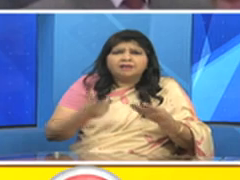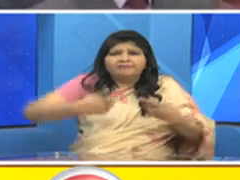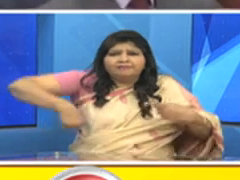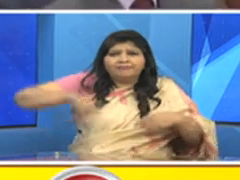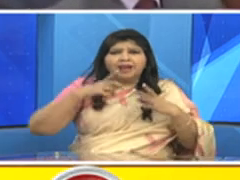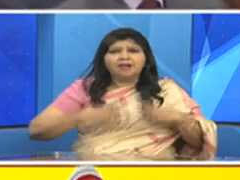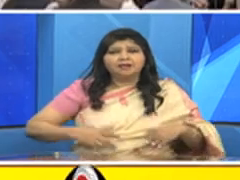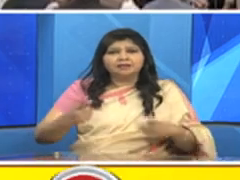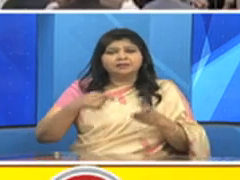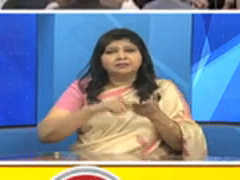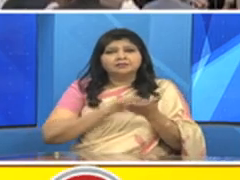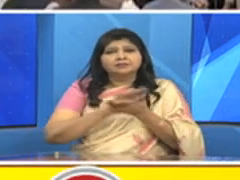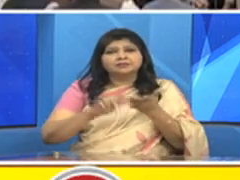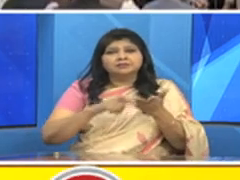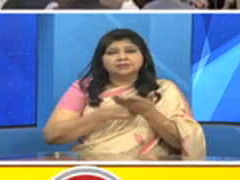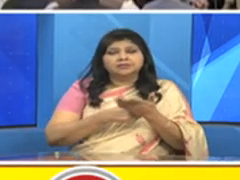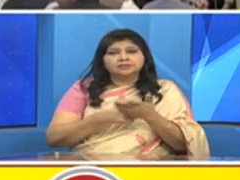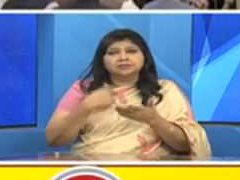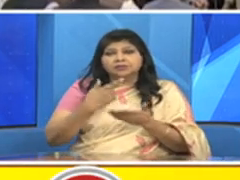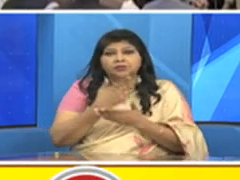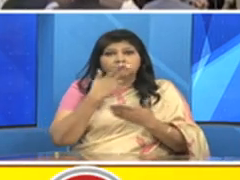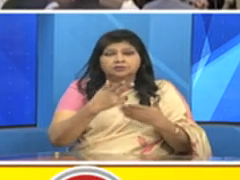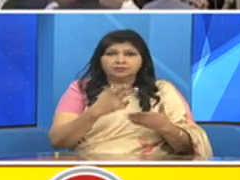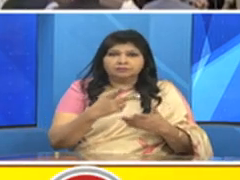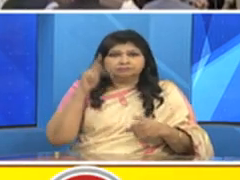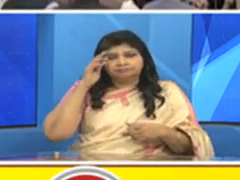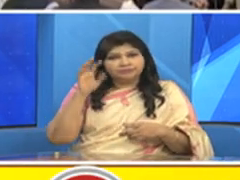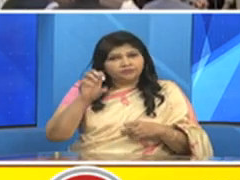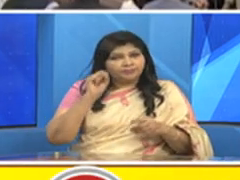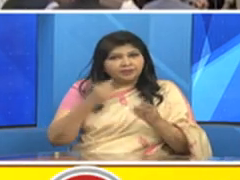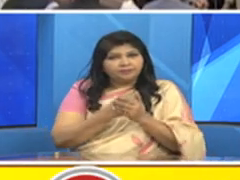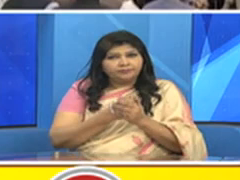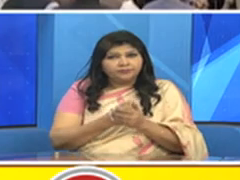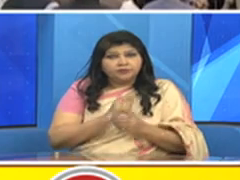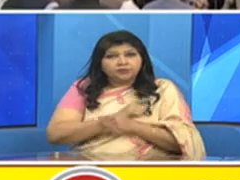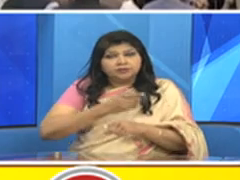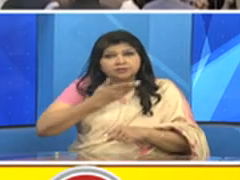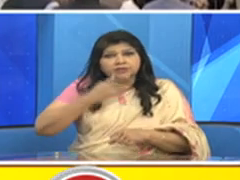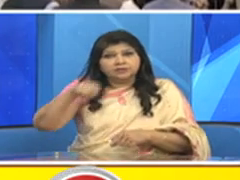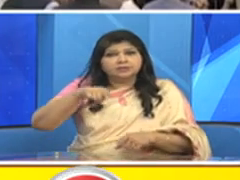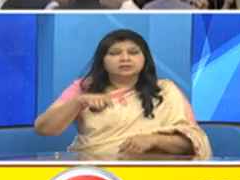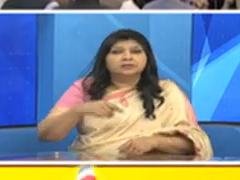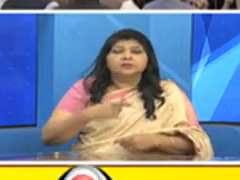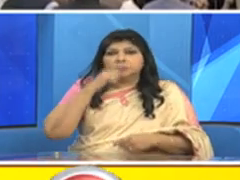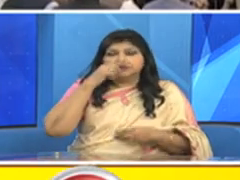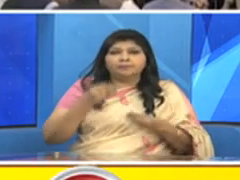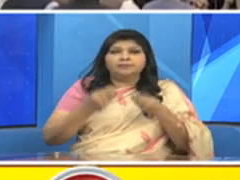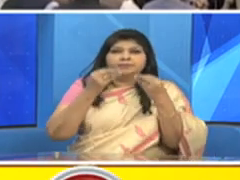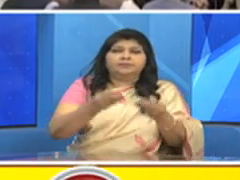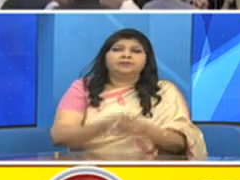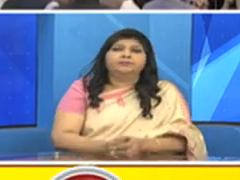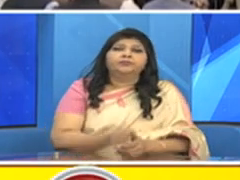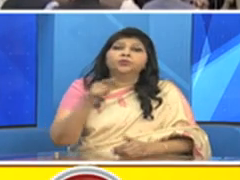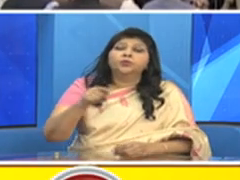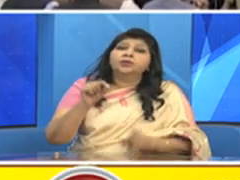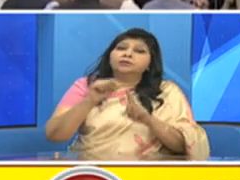वाली थिमक्का के असाधारण योगदान को देश ने जाना, समझा और सम्मान दिया था।